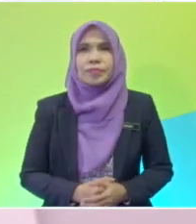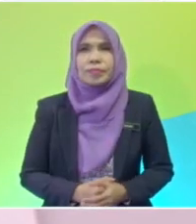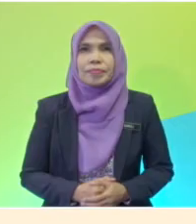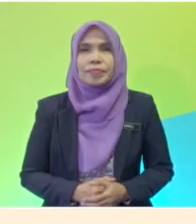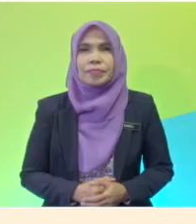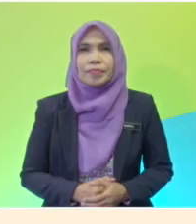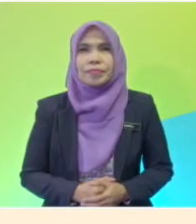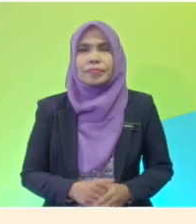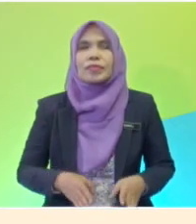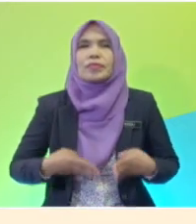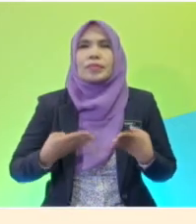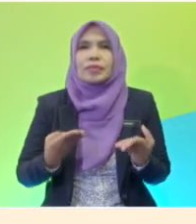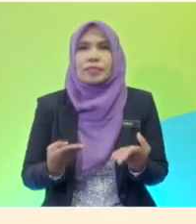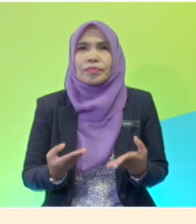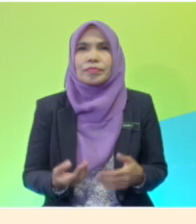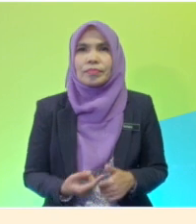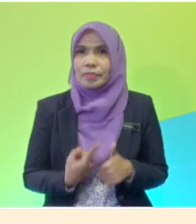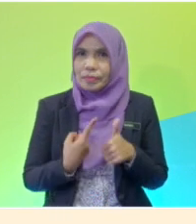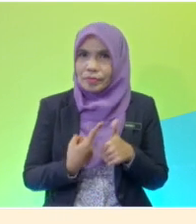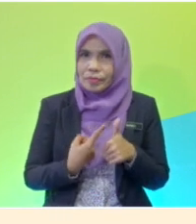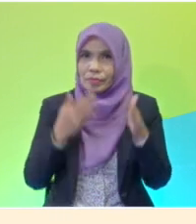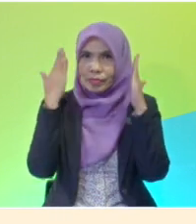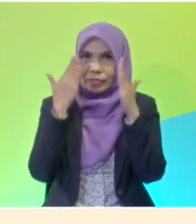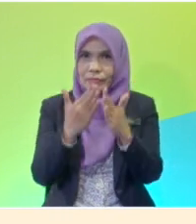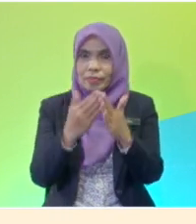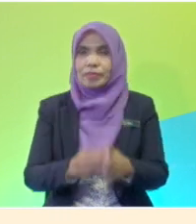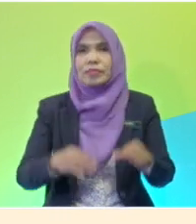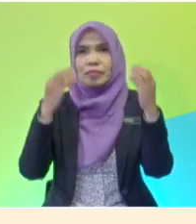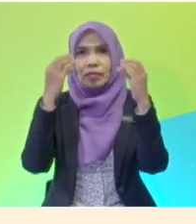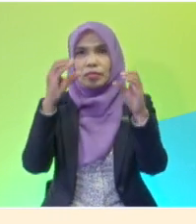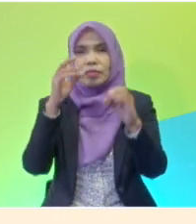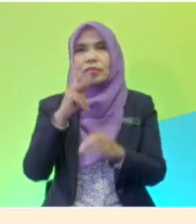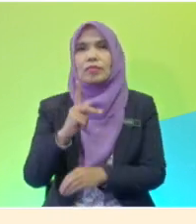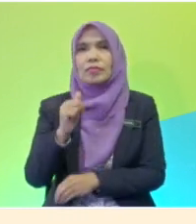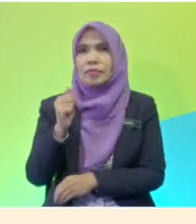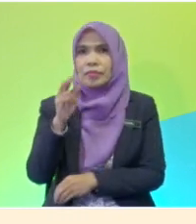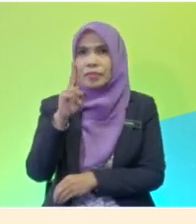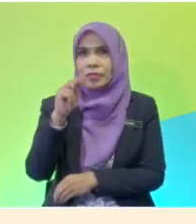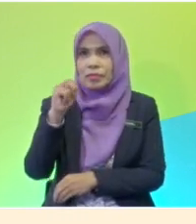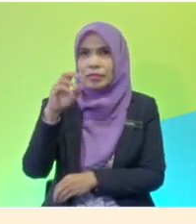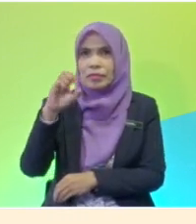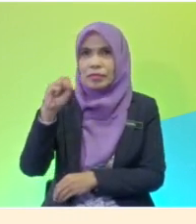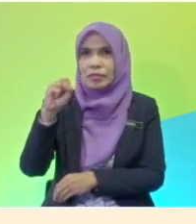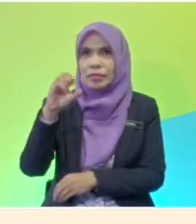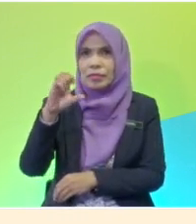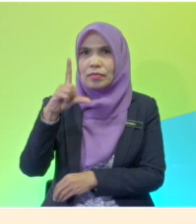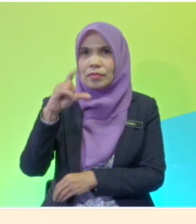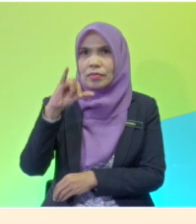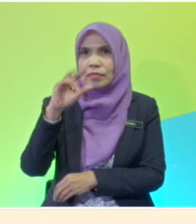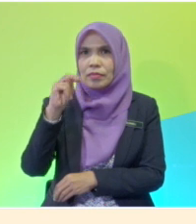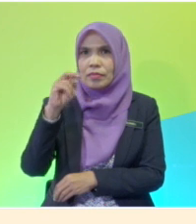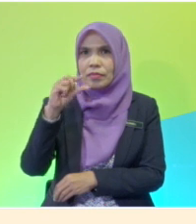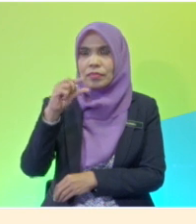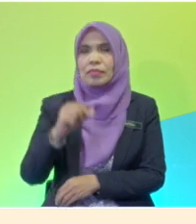boleh membantu guru yang pertama saya fokuskan kepada guru kaum muslimin dia akan menyediakan satu